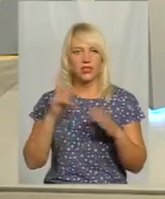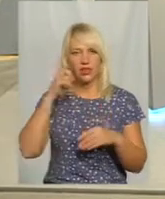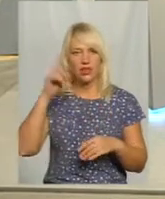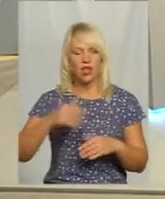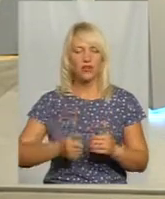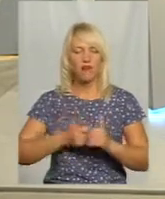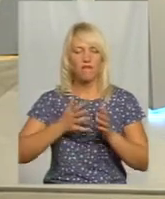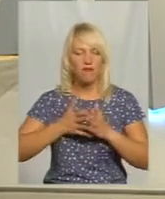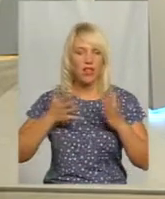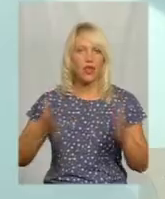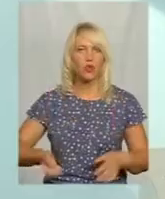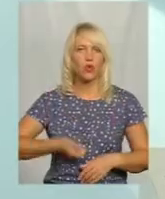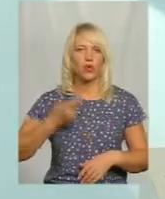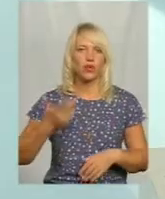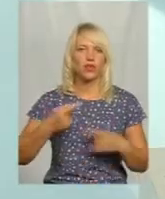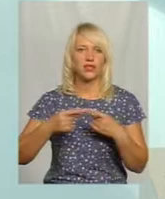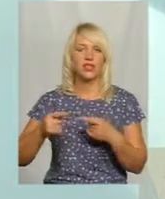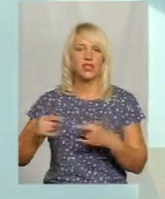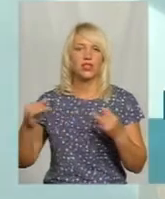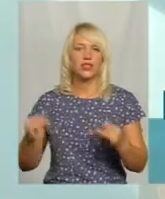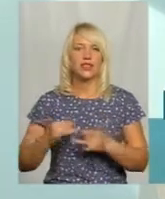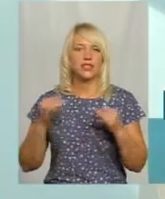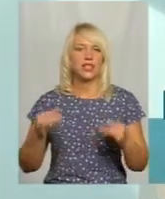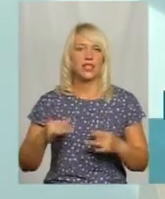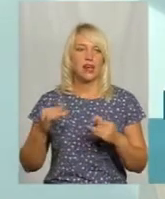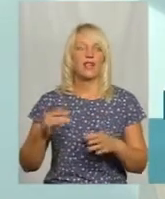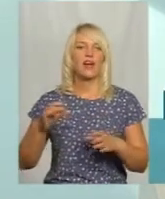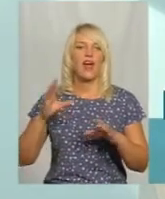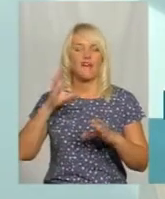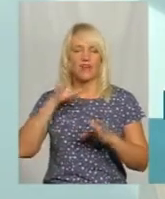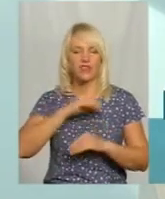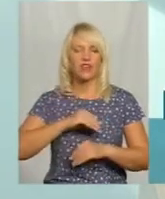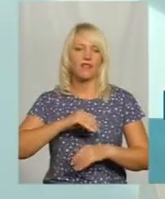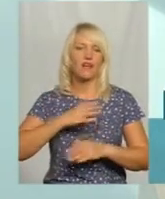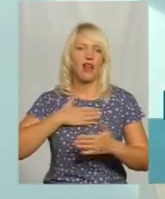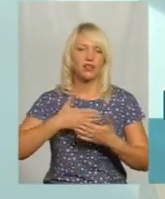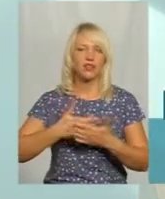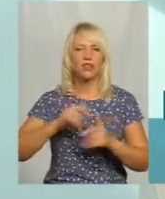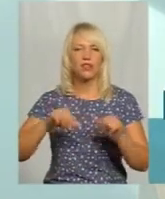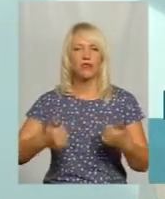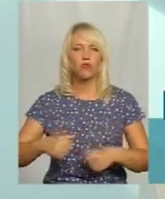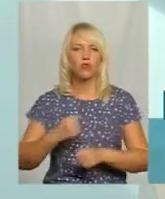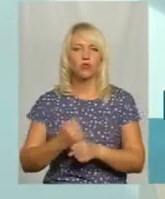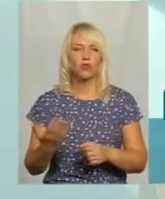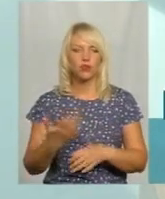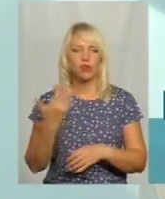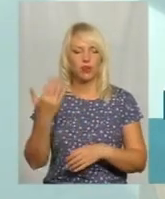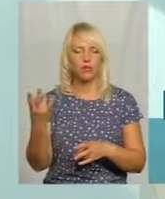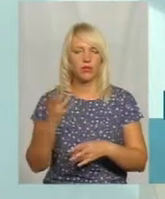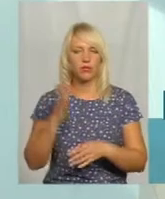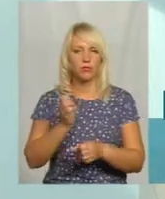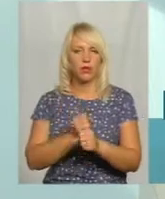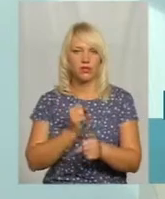велику кількість інших цікавих, ефективних, активних форм роботи, з якими їм прийдеться